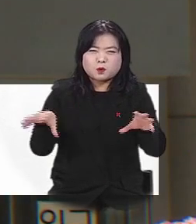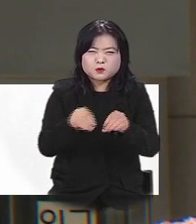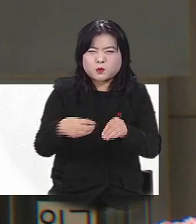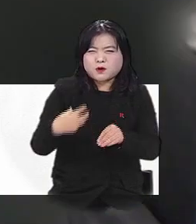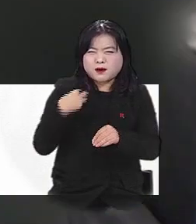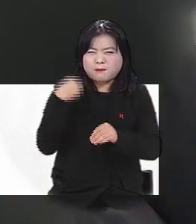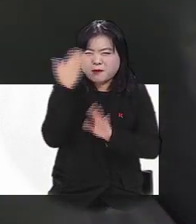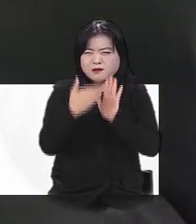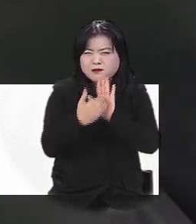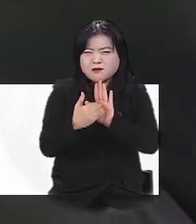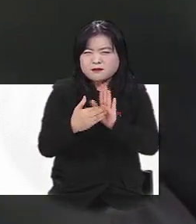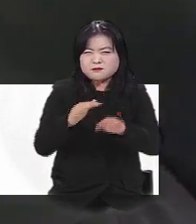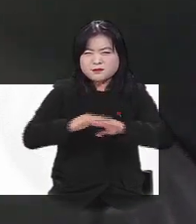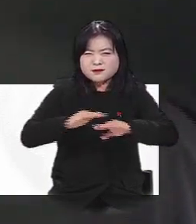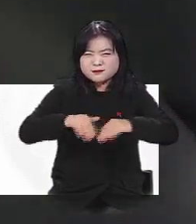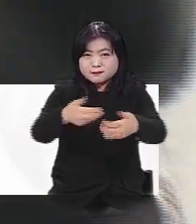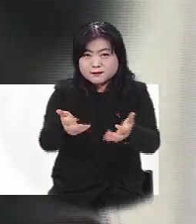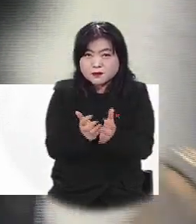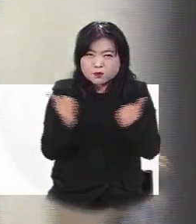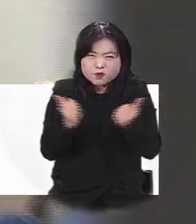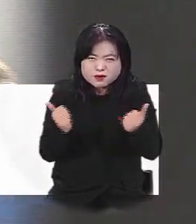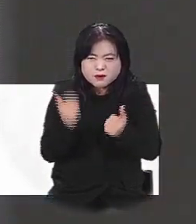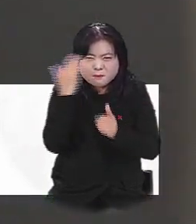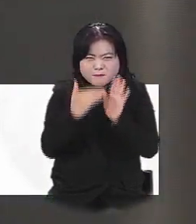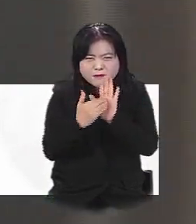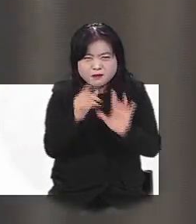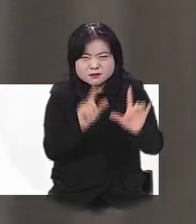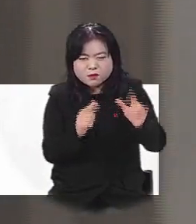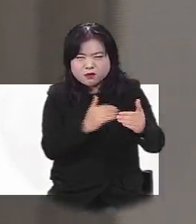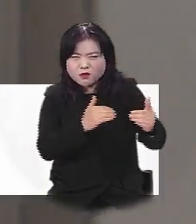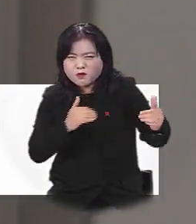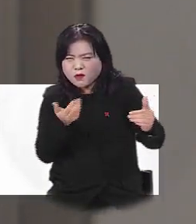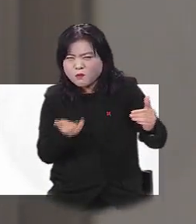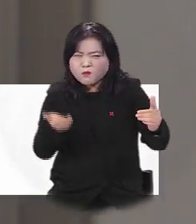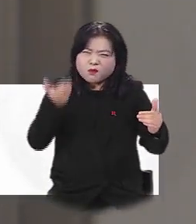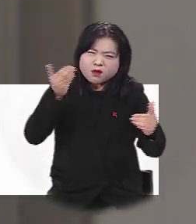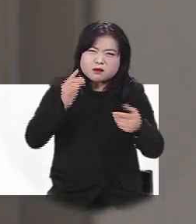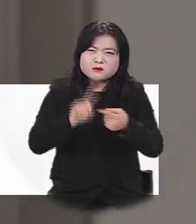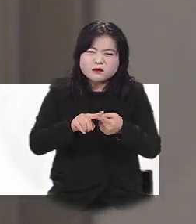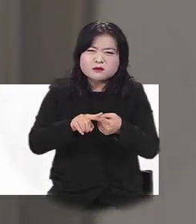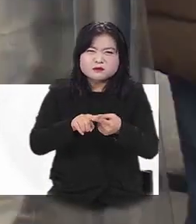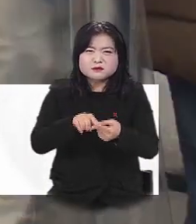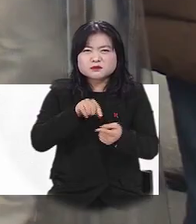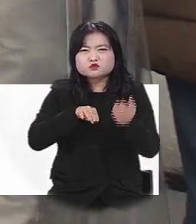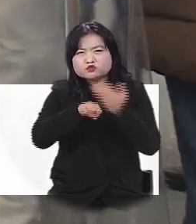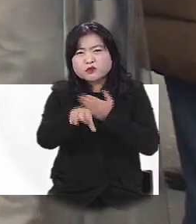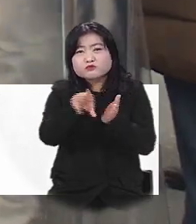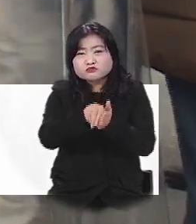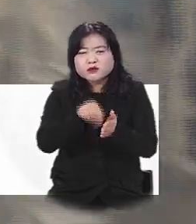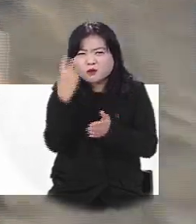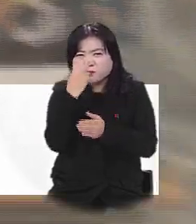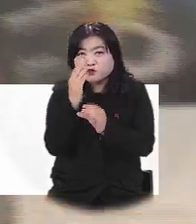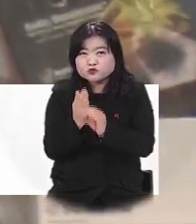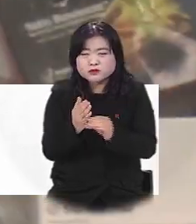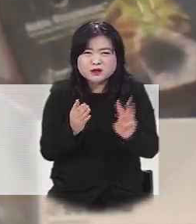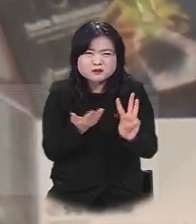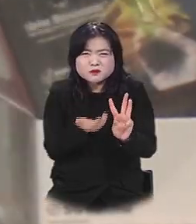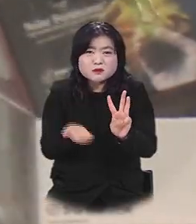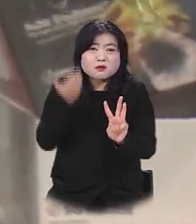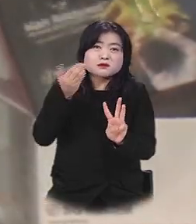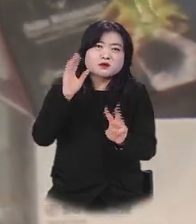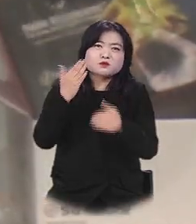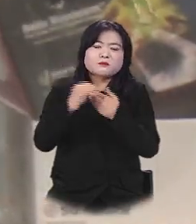방역 대책단 회의를 열고 방역 상황과 거리 두기 격상에 따른 파장을 검토하고 있지만 3단계로